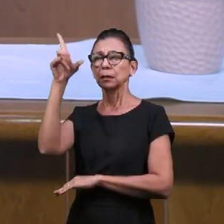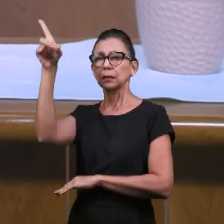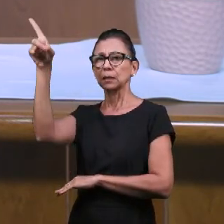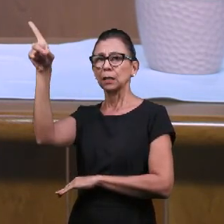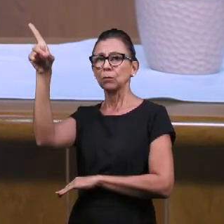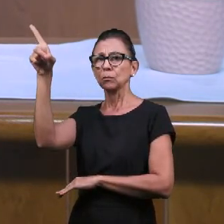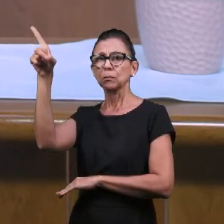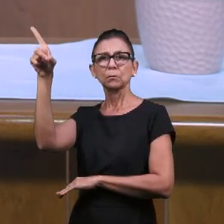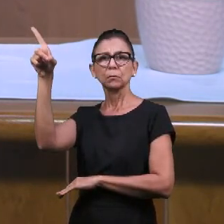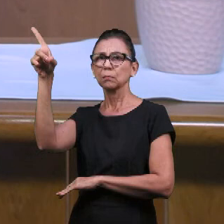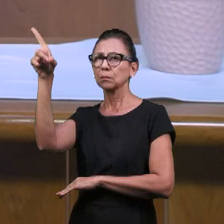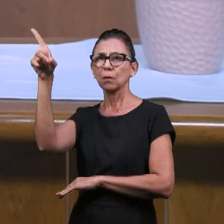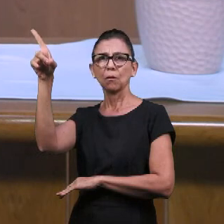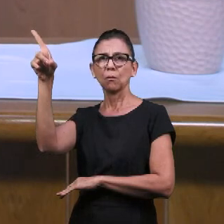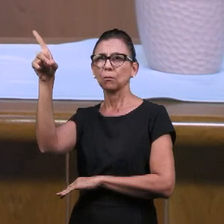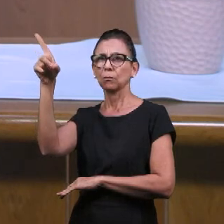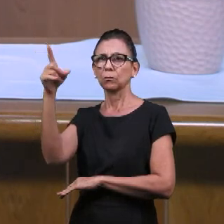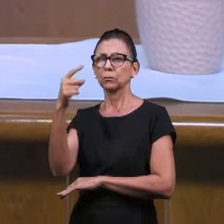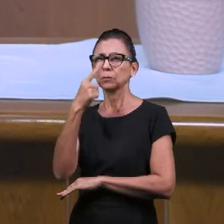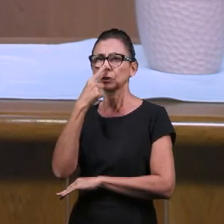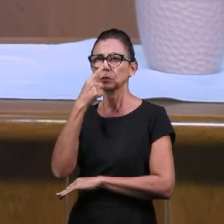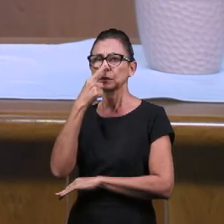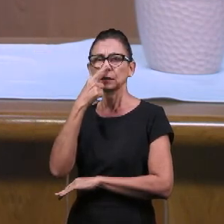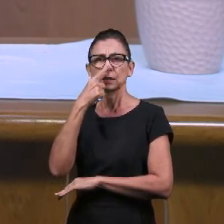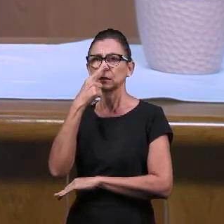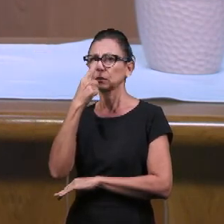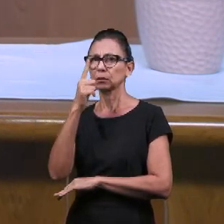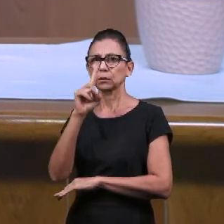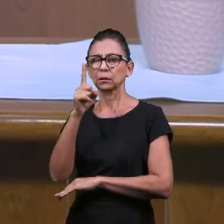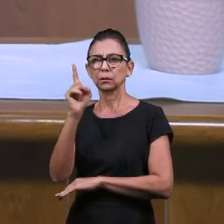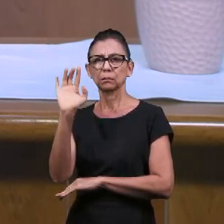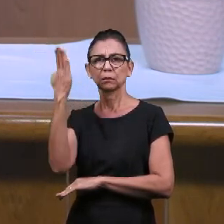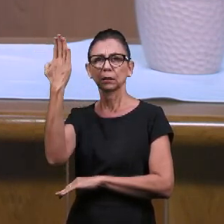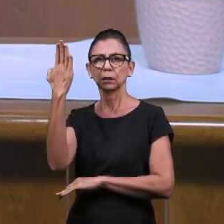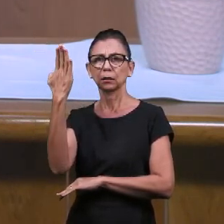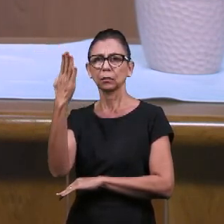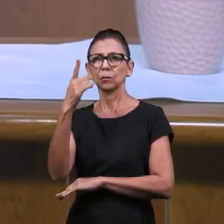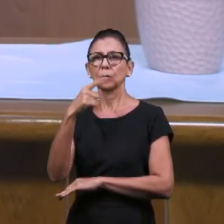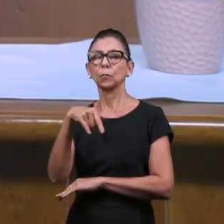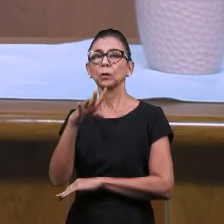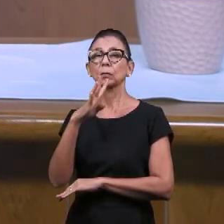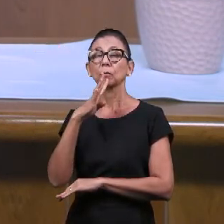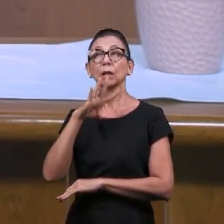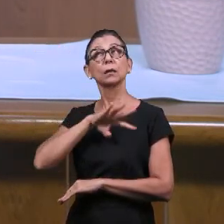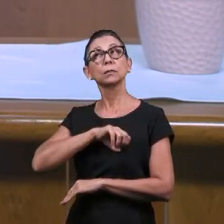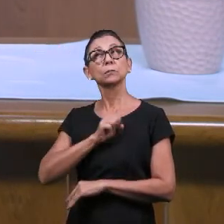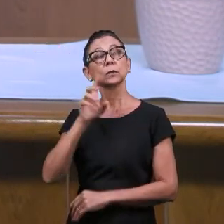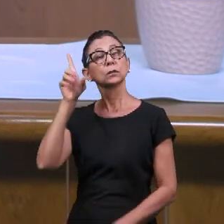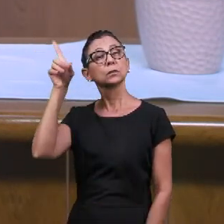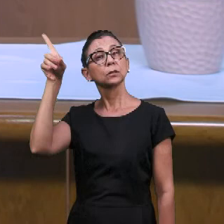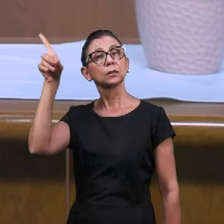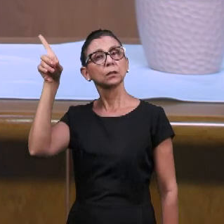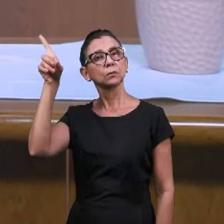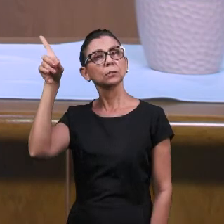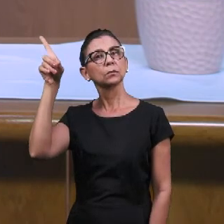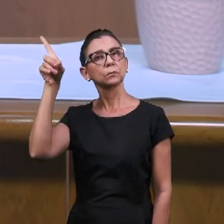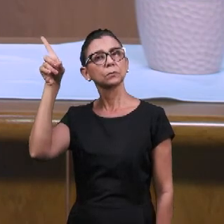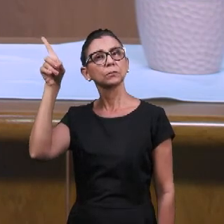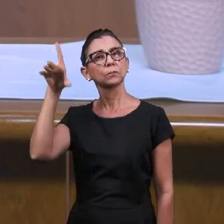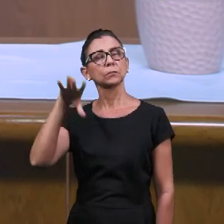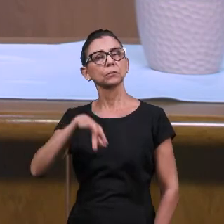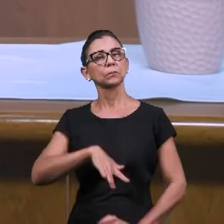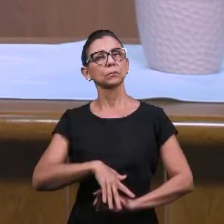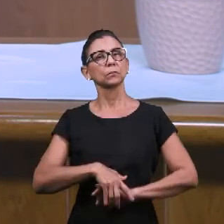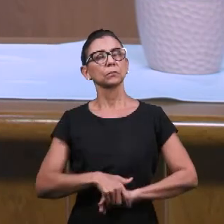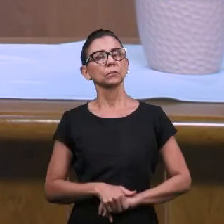церковь, которая не будет предавать свою близость с Богом живым, с Богом святым, потому что